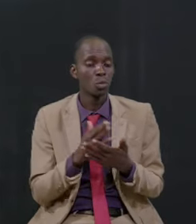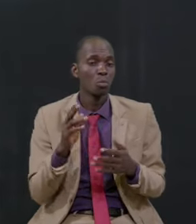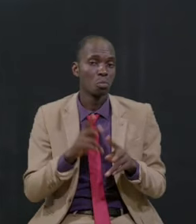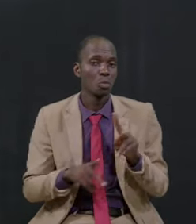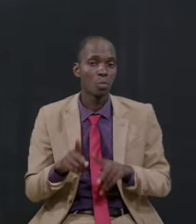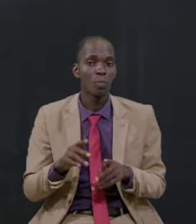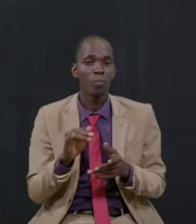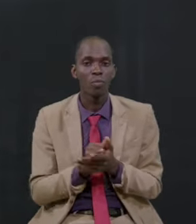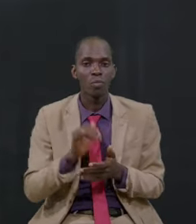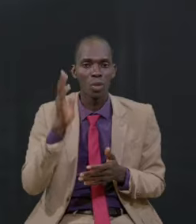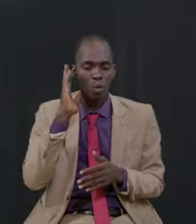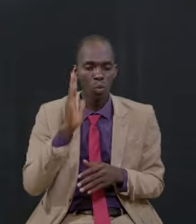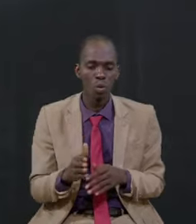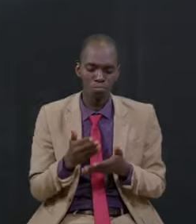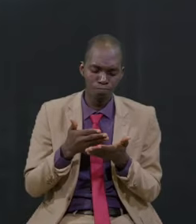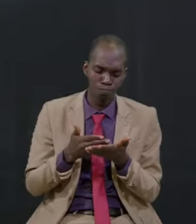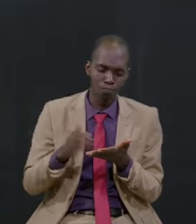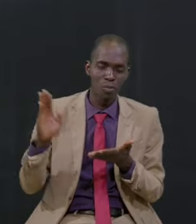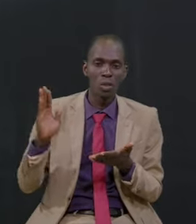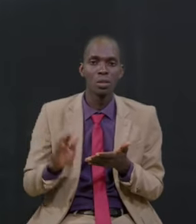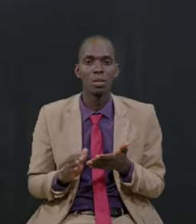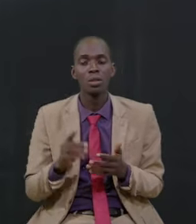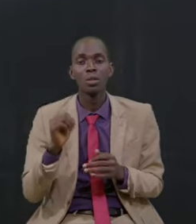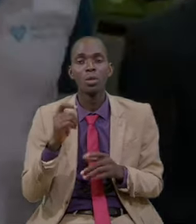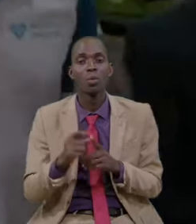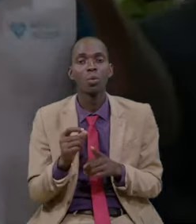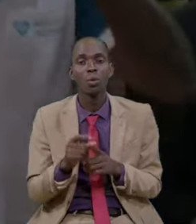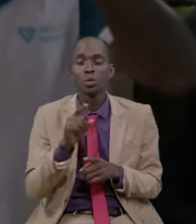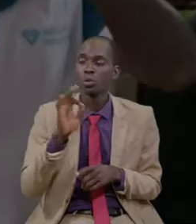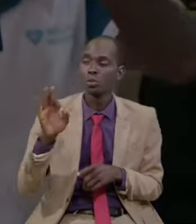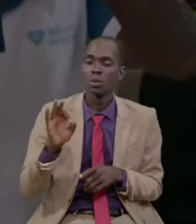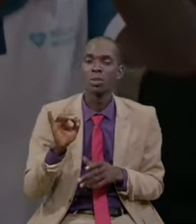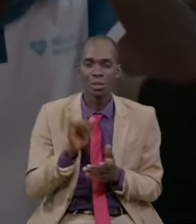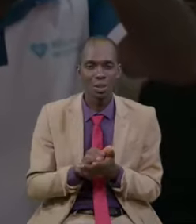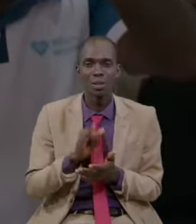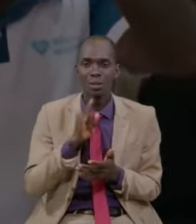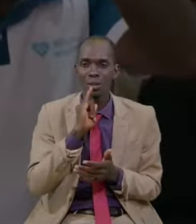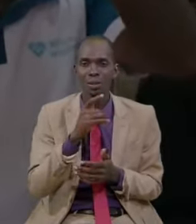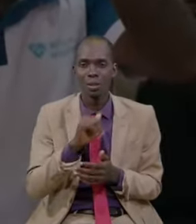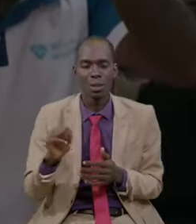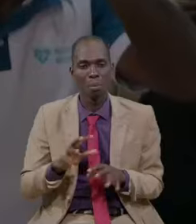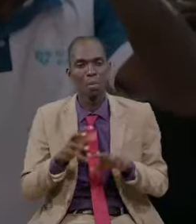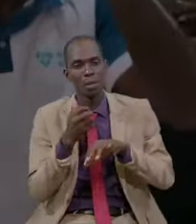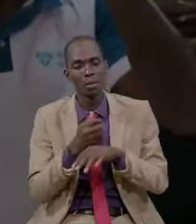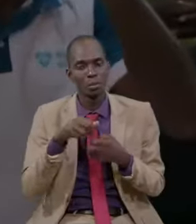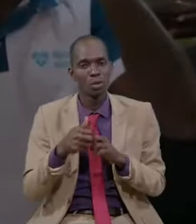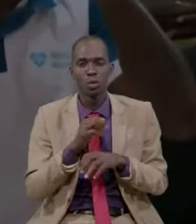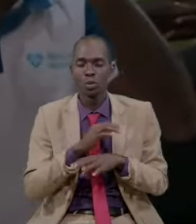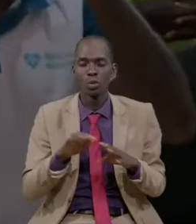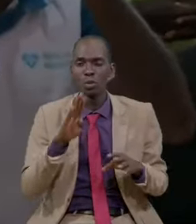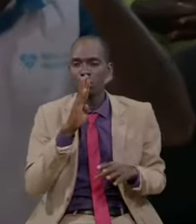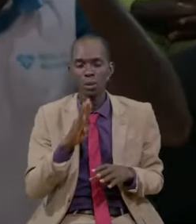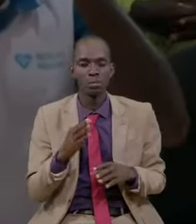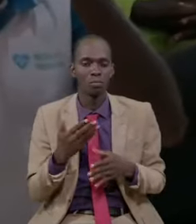qui vont rejeter la parole comme une montagne. Ne te laisse pas ébranler par ça. Ces gens